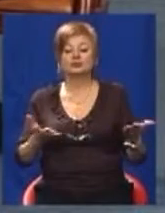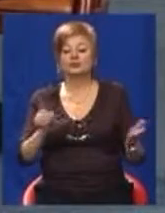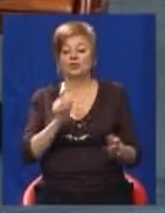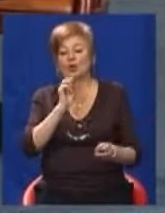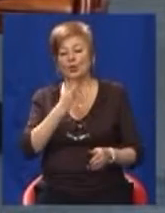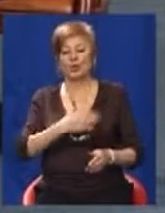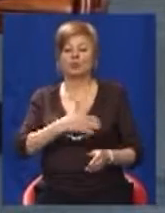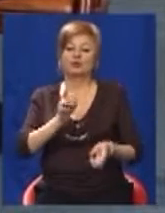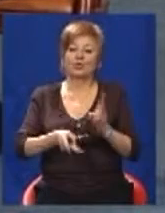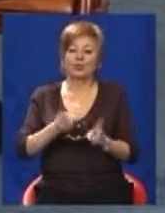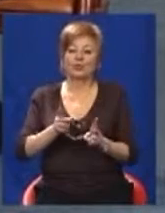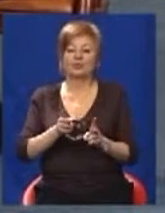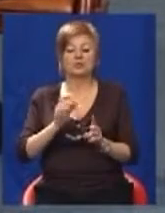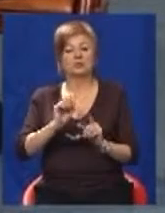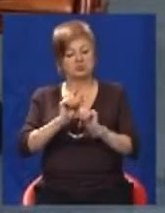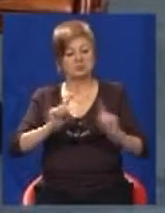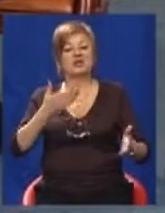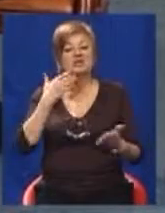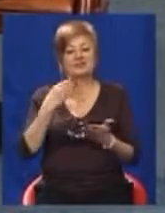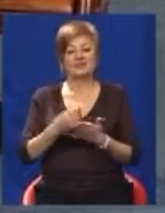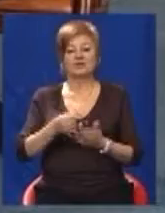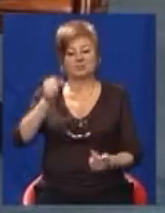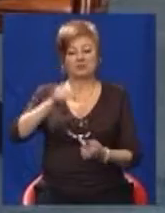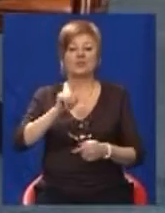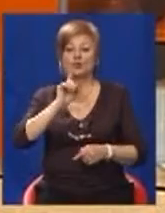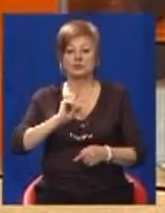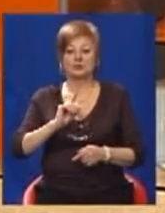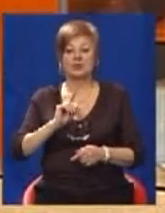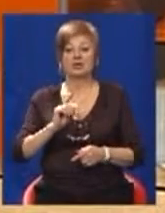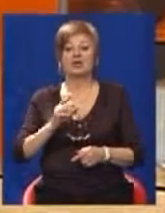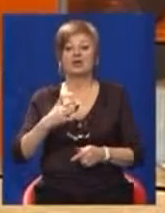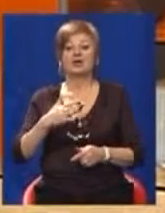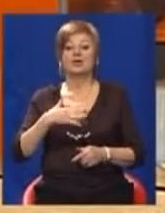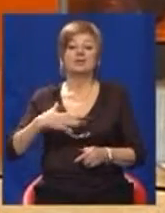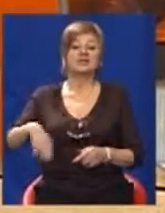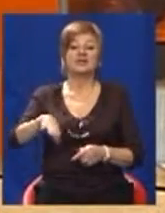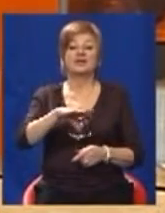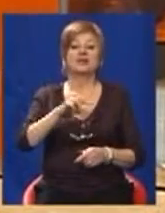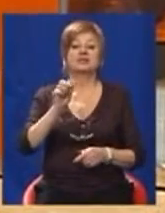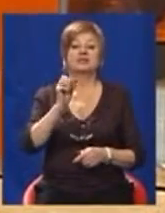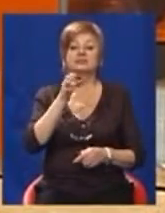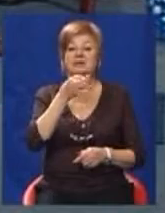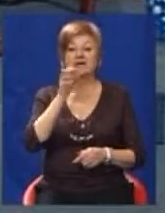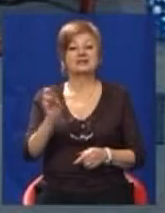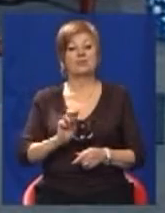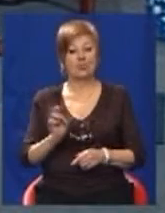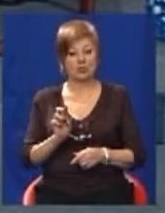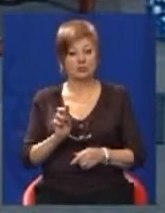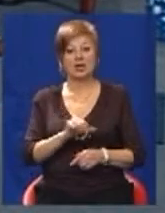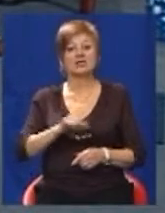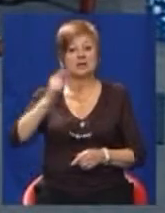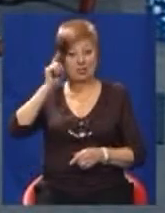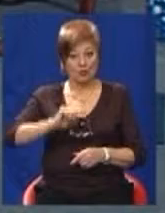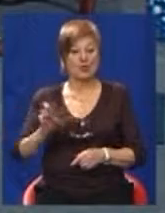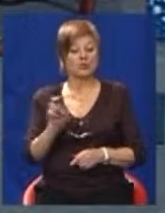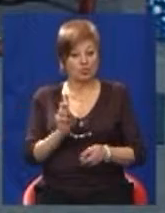подобається куховарити? Можливо, якісь коронні страви тобі до смаку? Ну, мені більше всього подобається борщ. Борщ? Сама вмієш